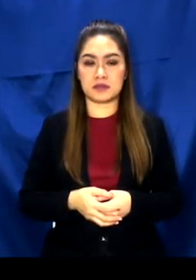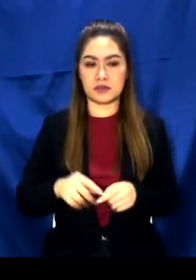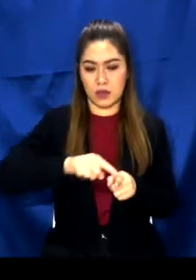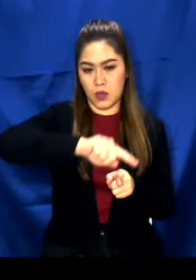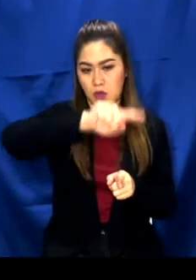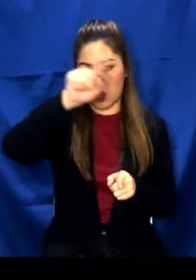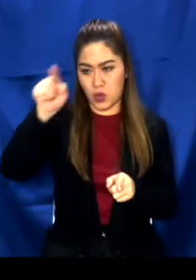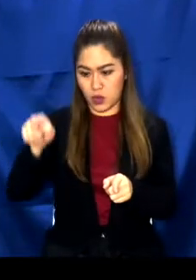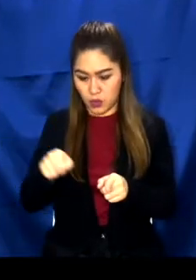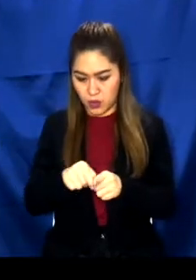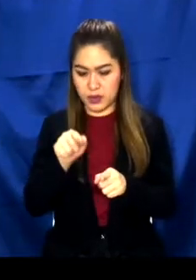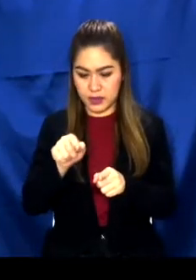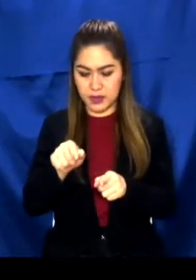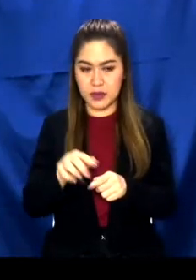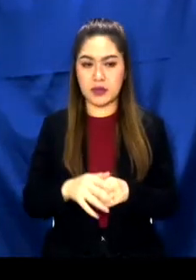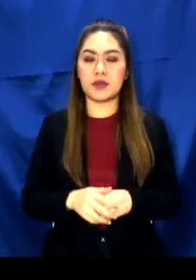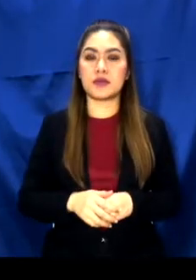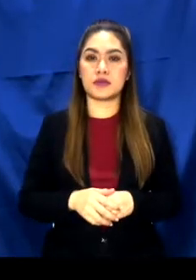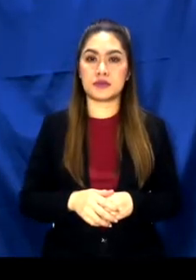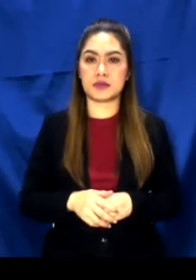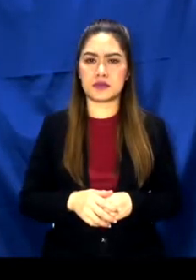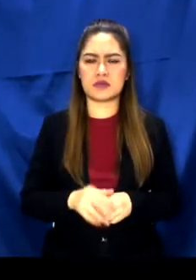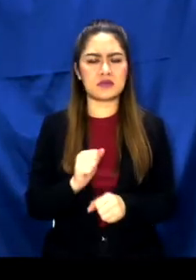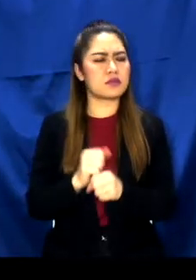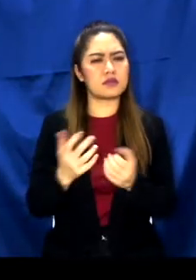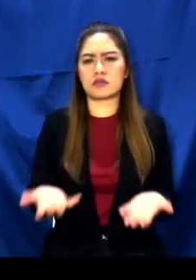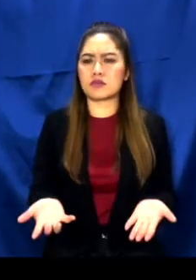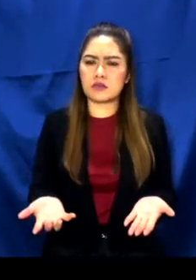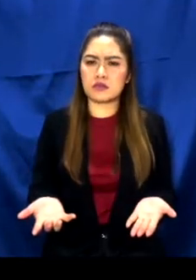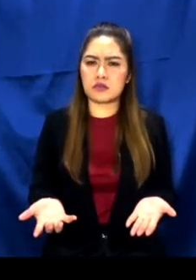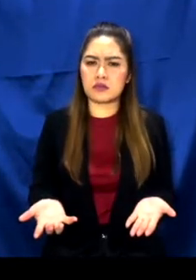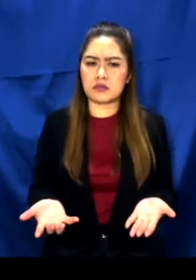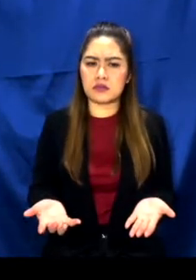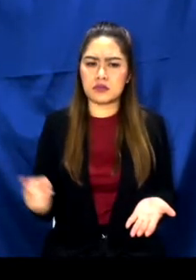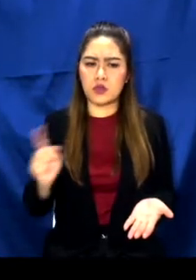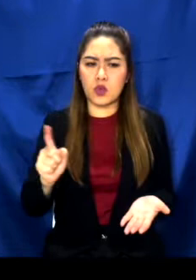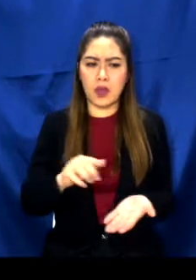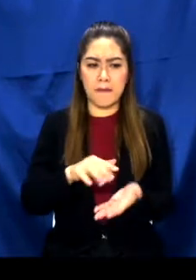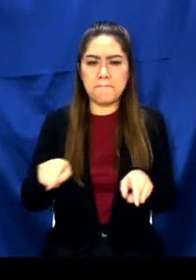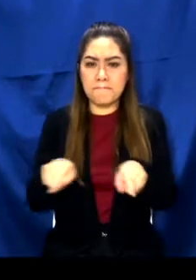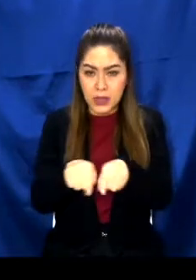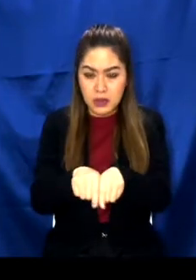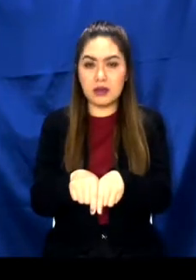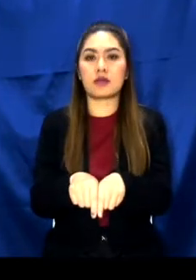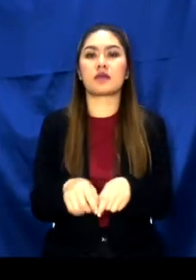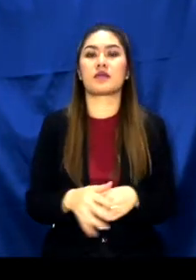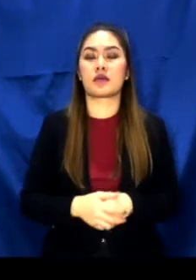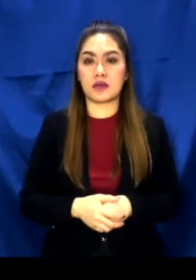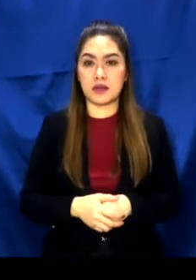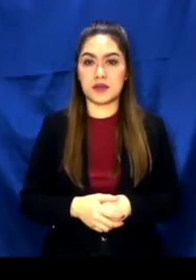ราต่อวงของเราเนี่ยแล้วเราจะทำยังไงอ่ะเพื่อให้มันได้เป็นแบบว่าเป็นพื้นเดียวกัน